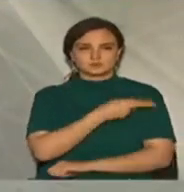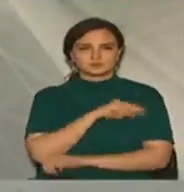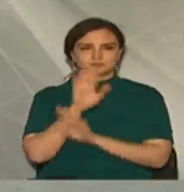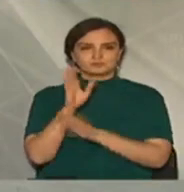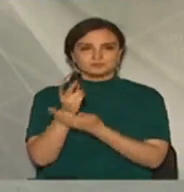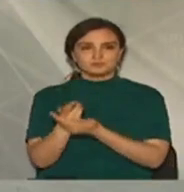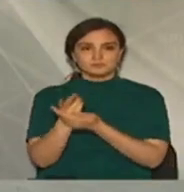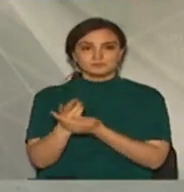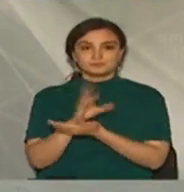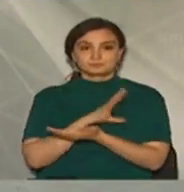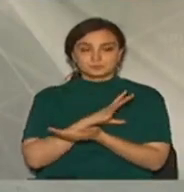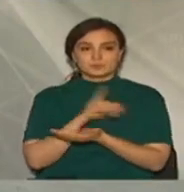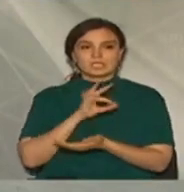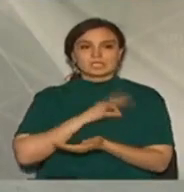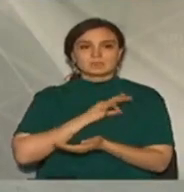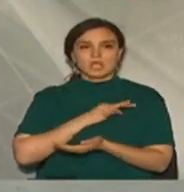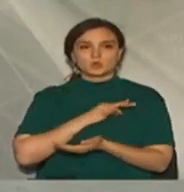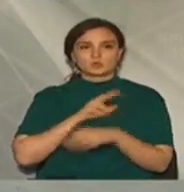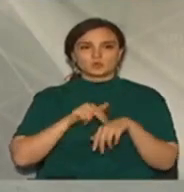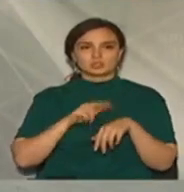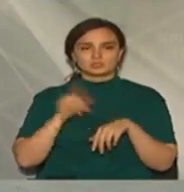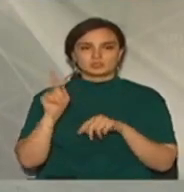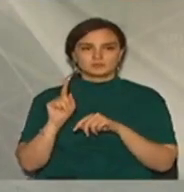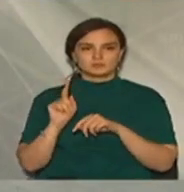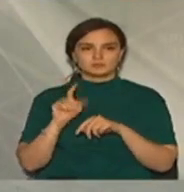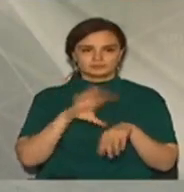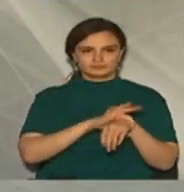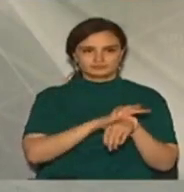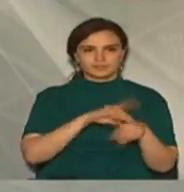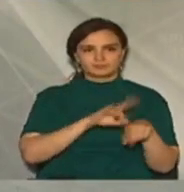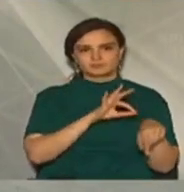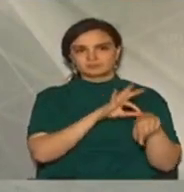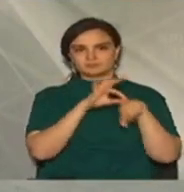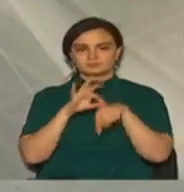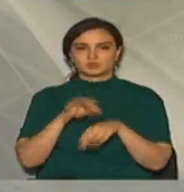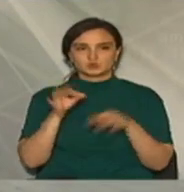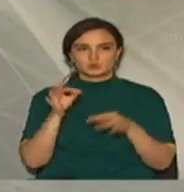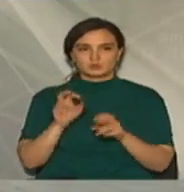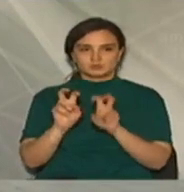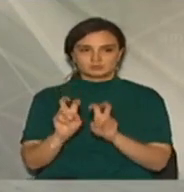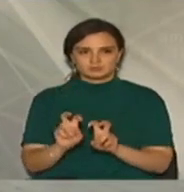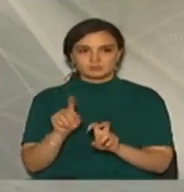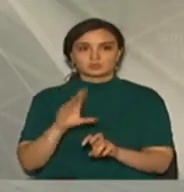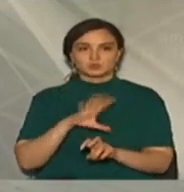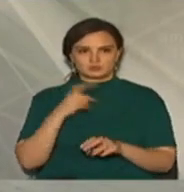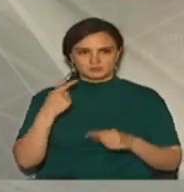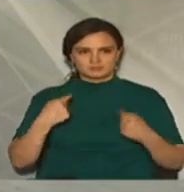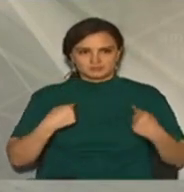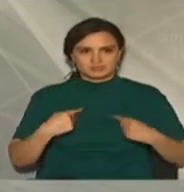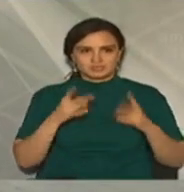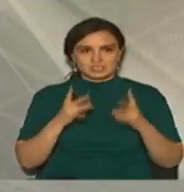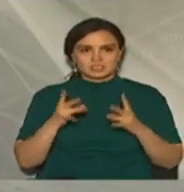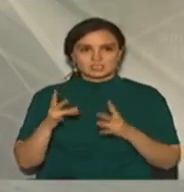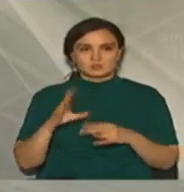სწორედ კლინიკიდან კრიმინალური პოლიციის დეპარტამენტმა ის მოიყვანა აღკვეთი ღონისძიების ხდომაზე სასამართლოში. მას ჰქონდა დაზიანებები, როგორც